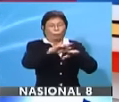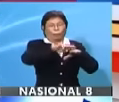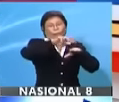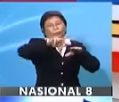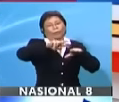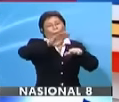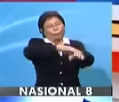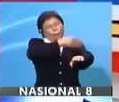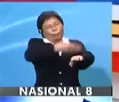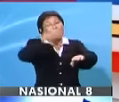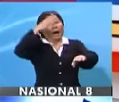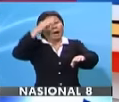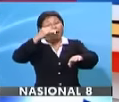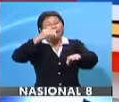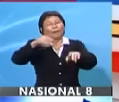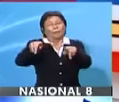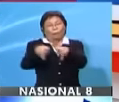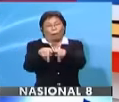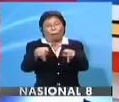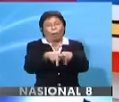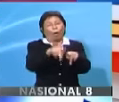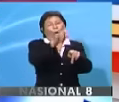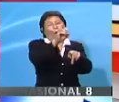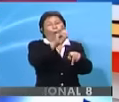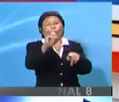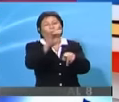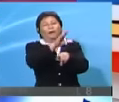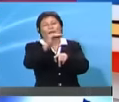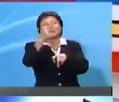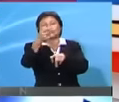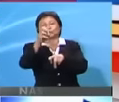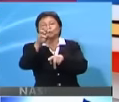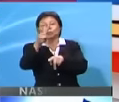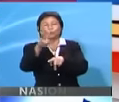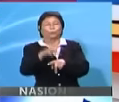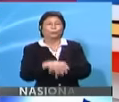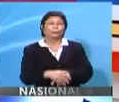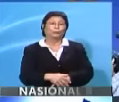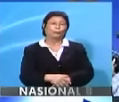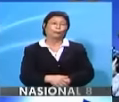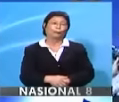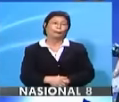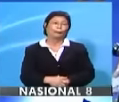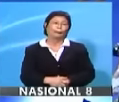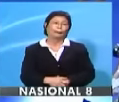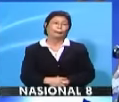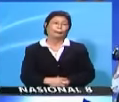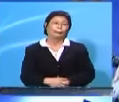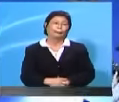seirama lelaki melalui pasangan Ui Zi Liang dan Chiu Yi Wei.